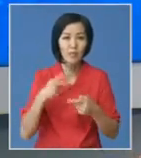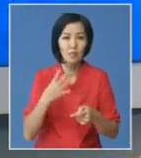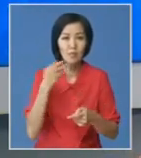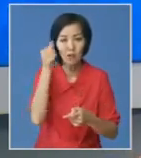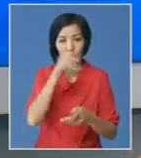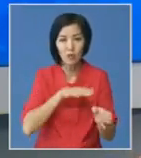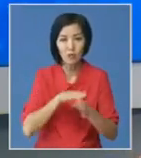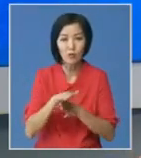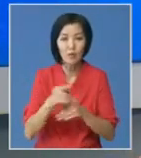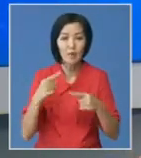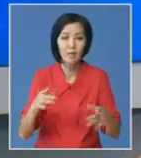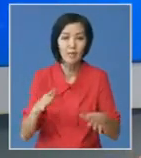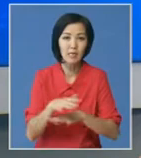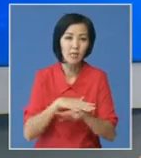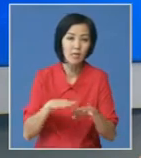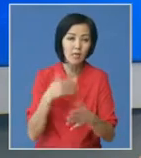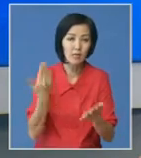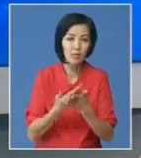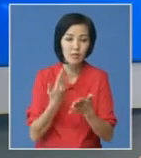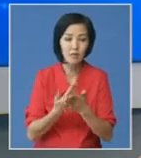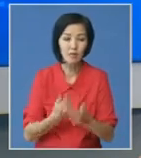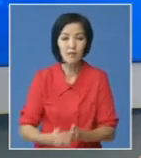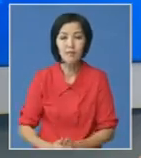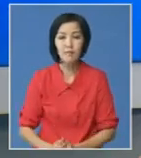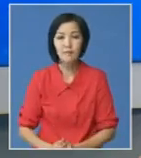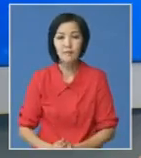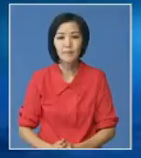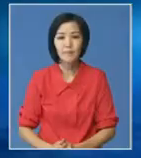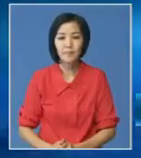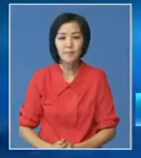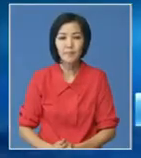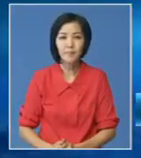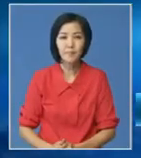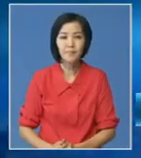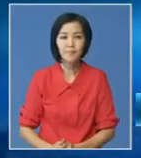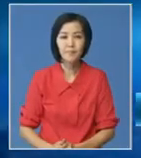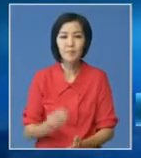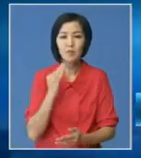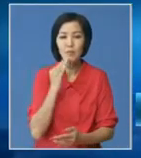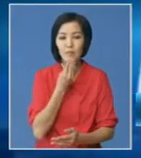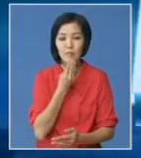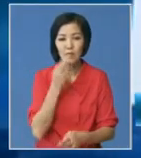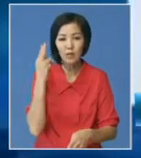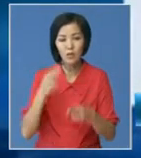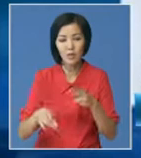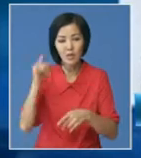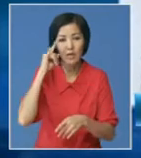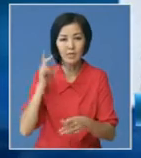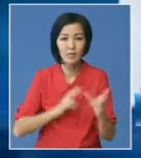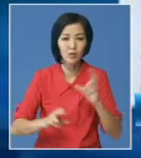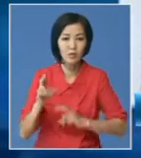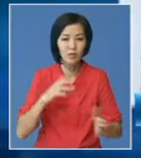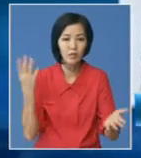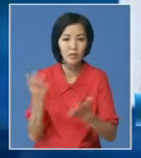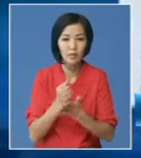Осы және өзге де ел жаңалықтары келесі топтамада. Мысырда үсті-үссіз кеткен қазақстандық студенттер табылды.